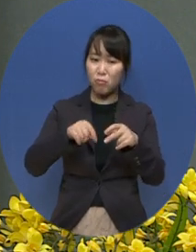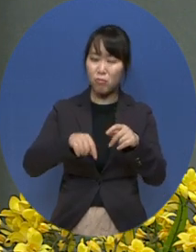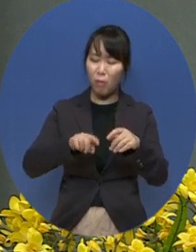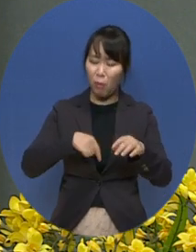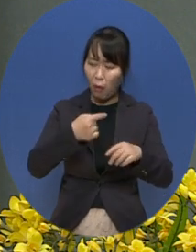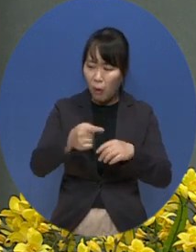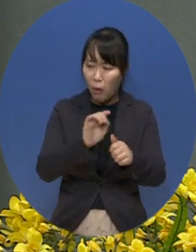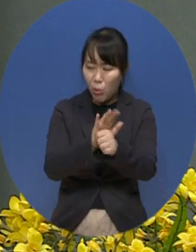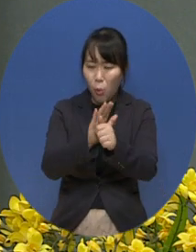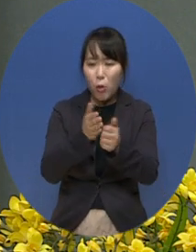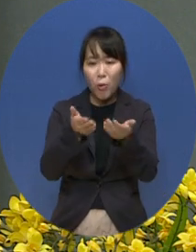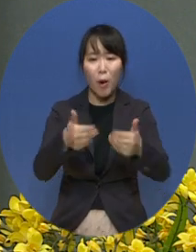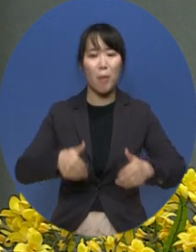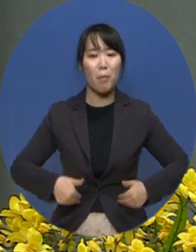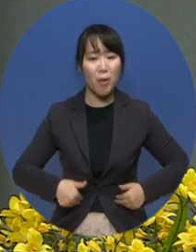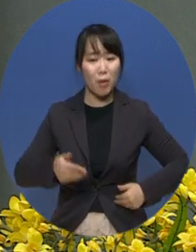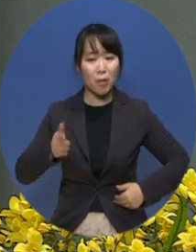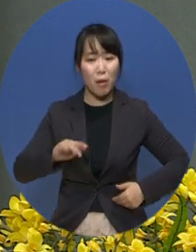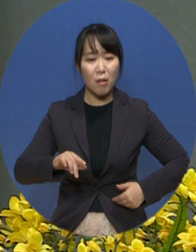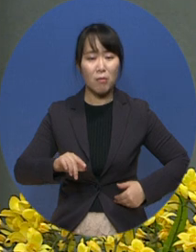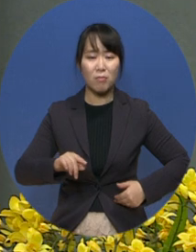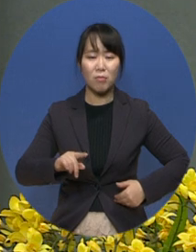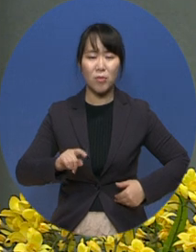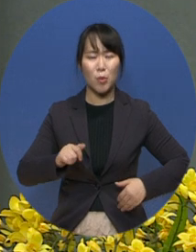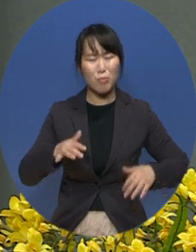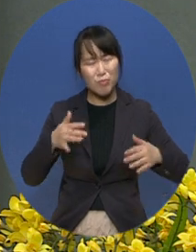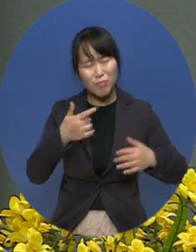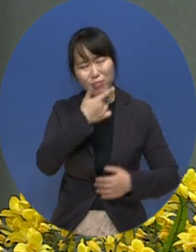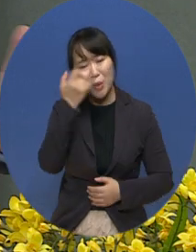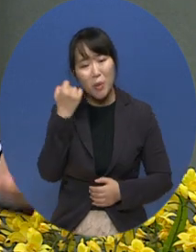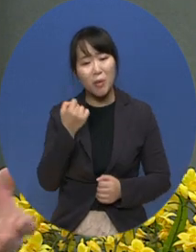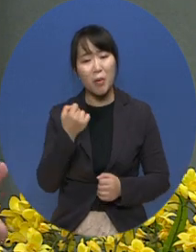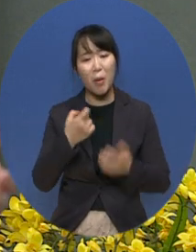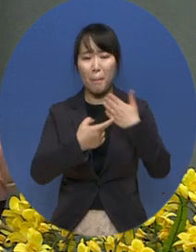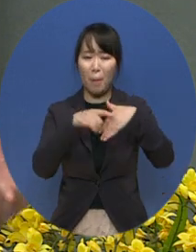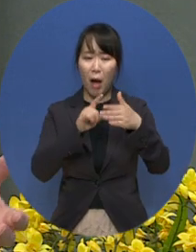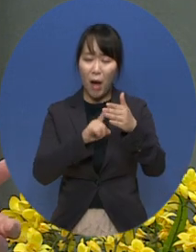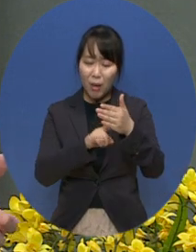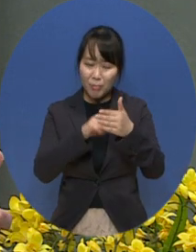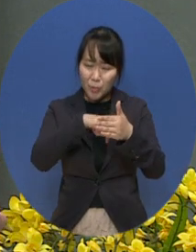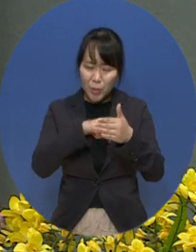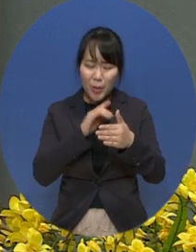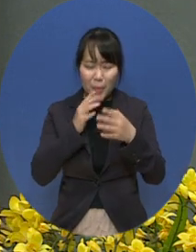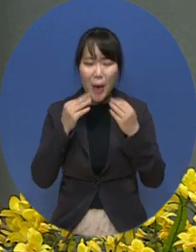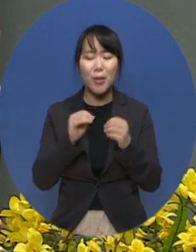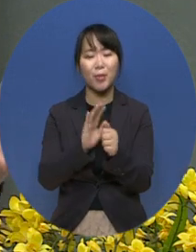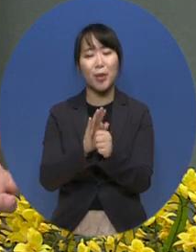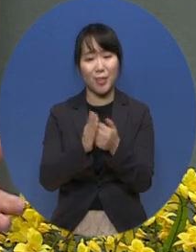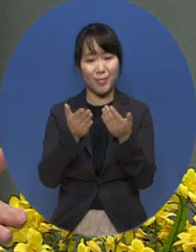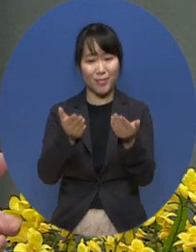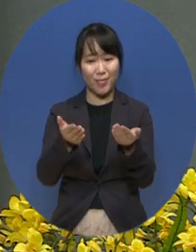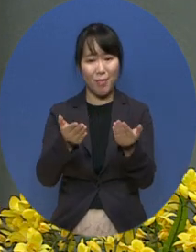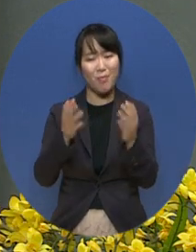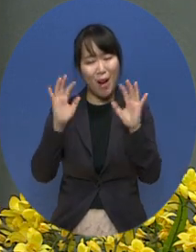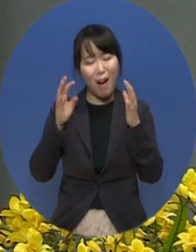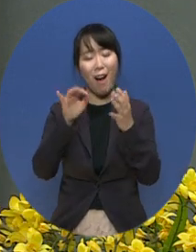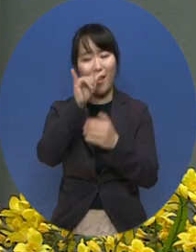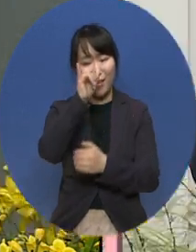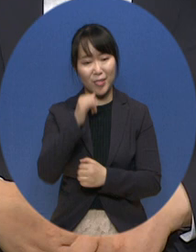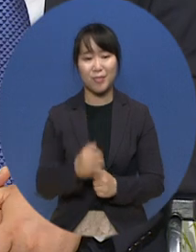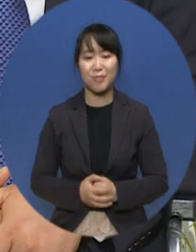좀 도와 주는 부분들이 있어야 되는데 자 그런 부분들이 좀 하잖아요 예 마음 쪽으로 많이 도와주시고 거든요 예 마음속으로 격려해주시고